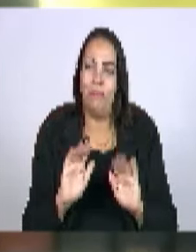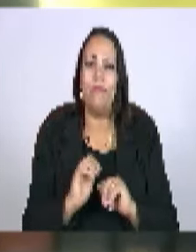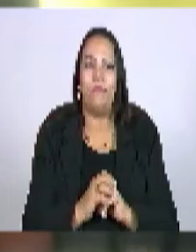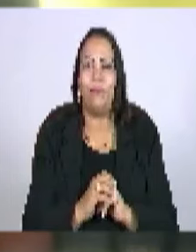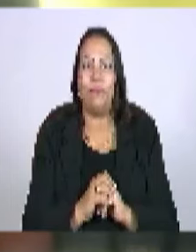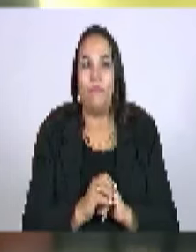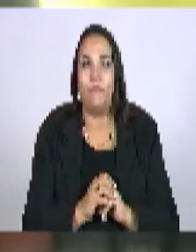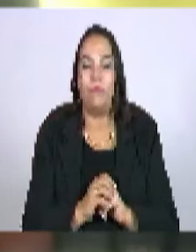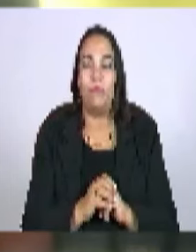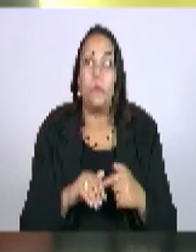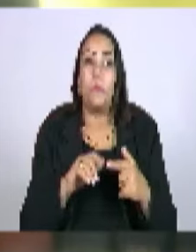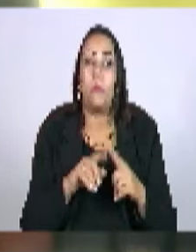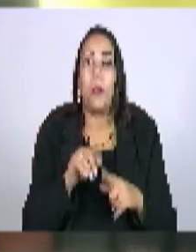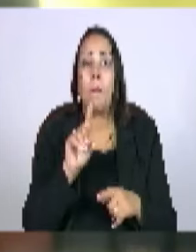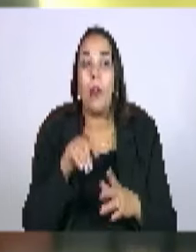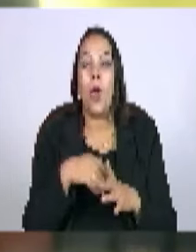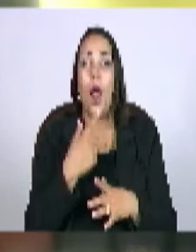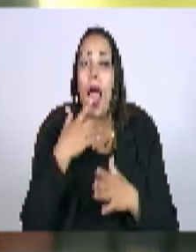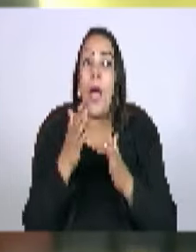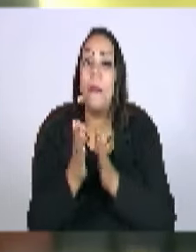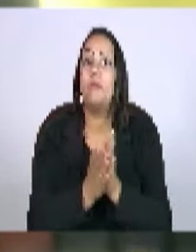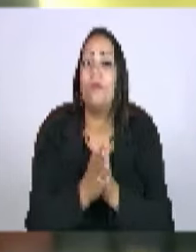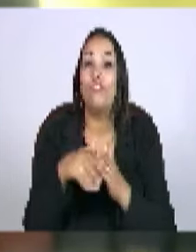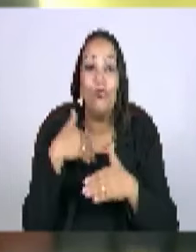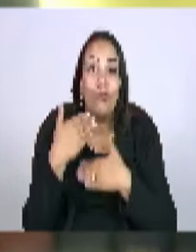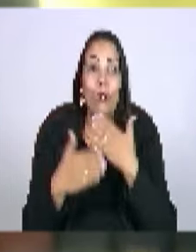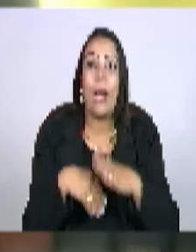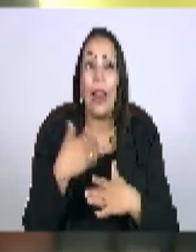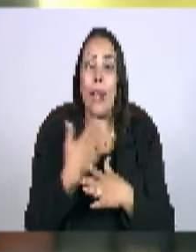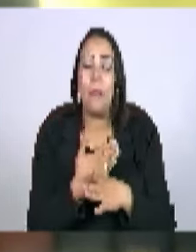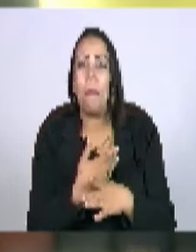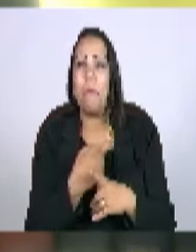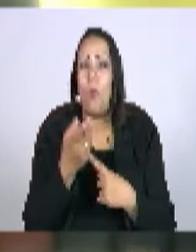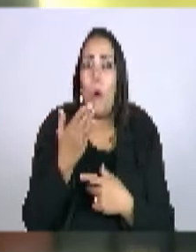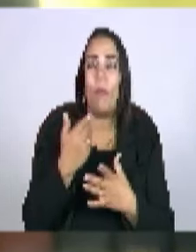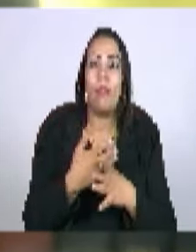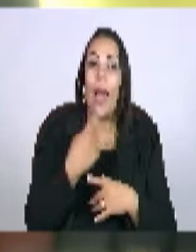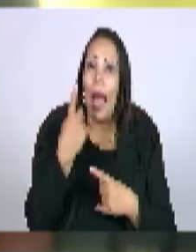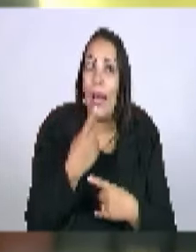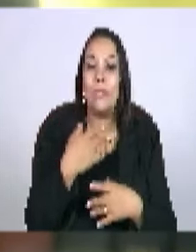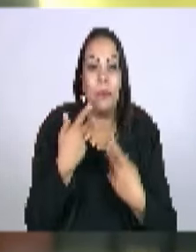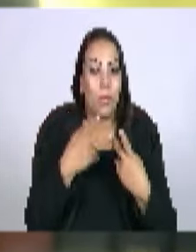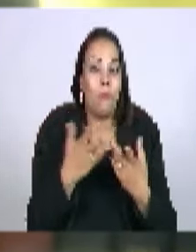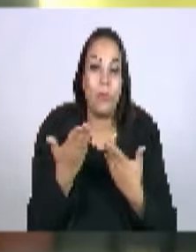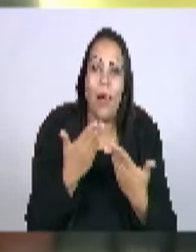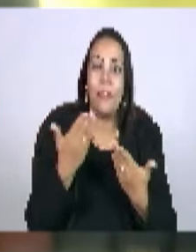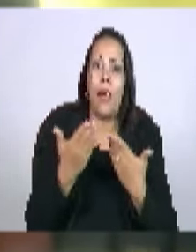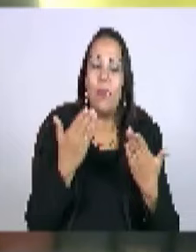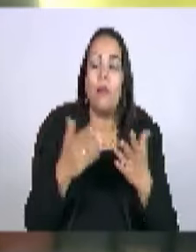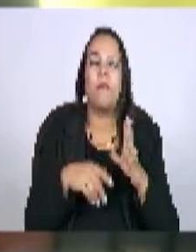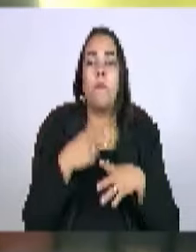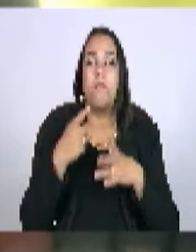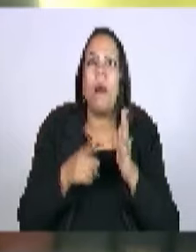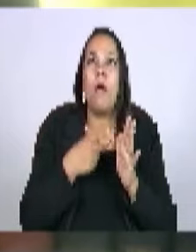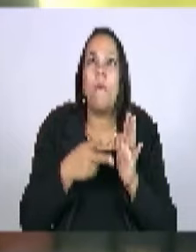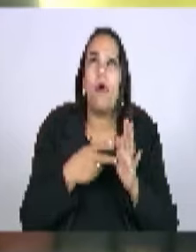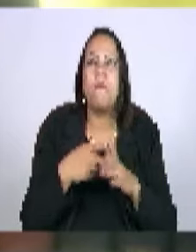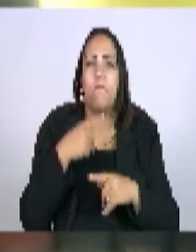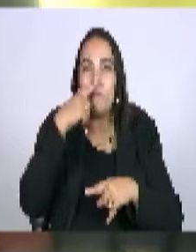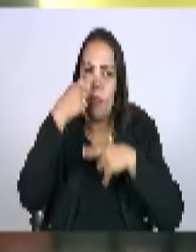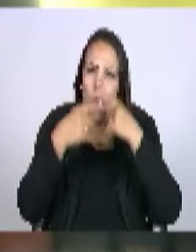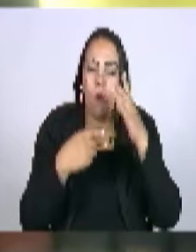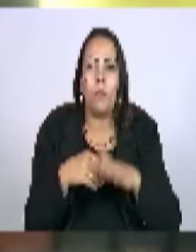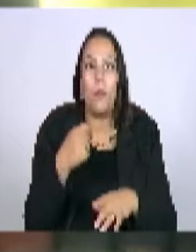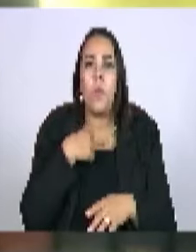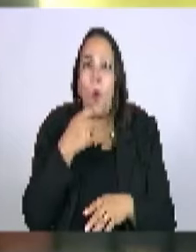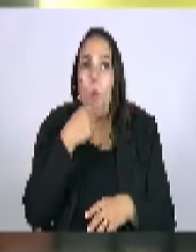زوش بل بالعكس اشجعه شويه بشويه انه يطلع من الدايره اللي هو فيها على قد ما يقدر يعني ما